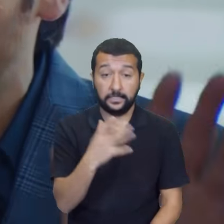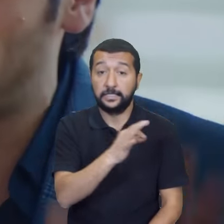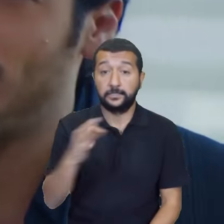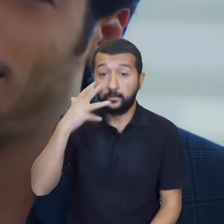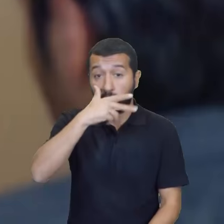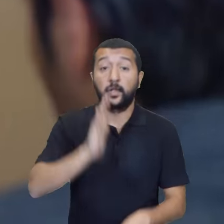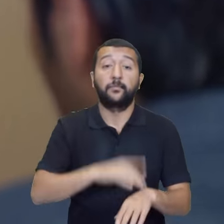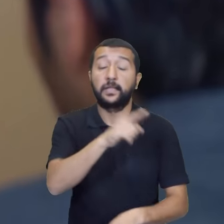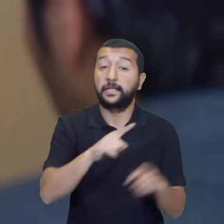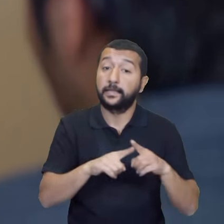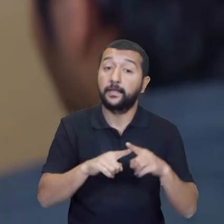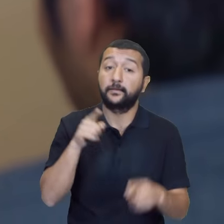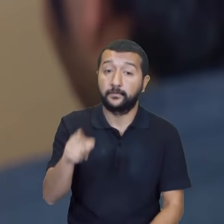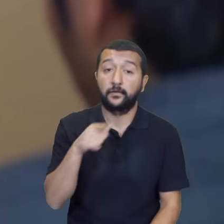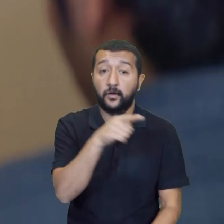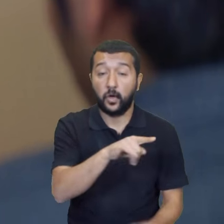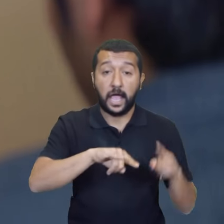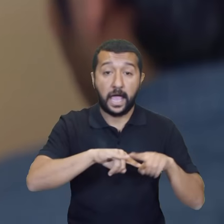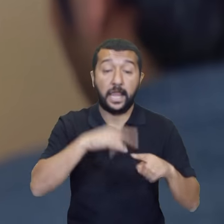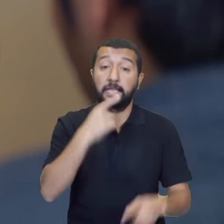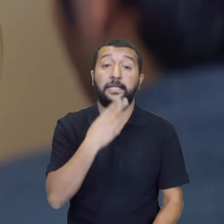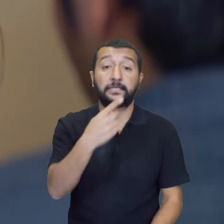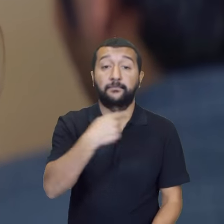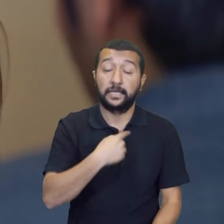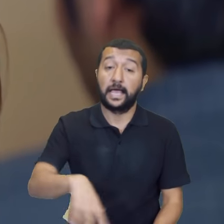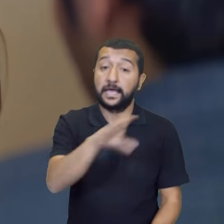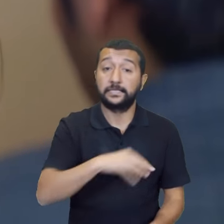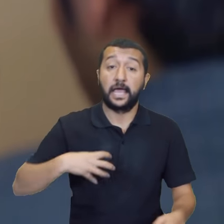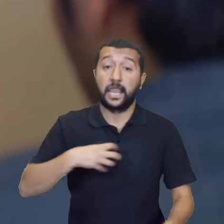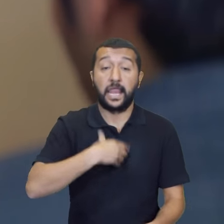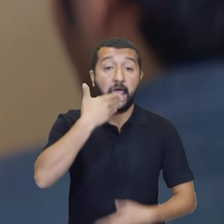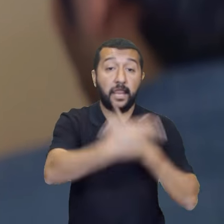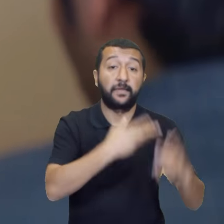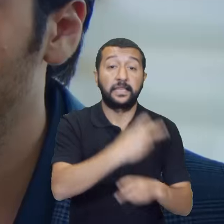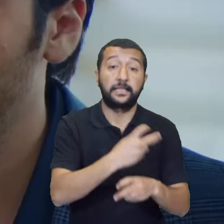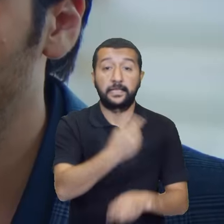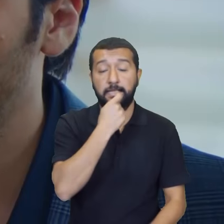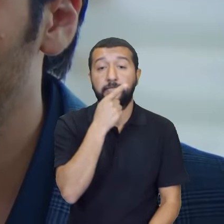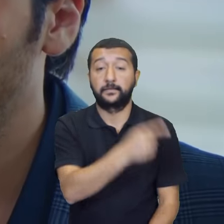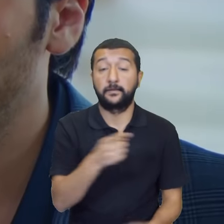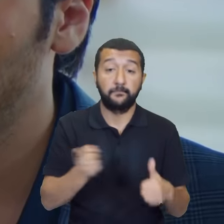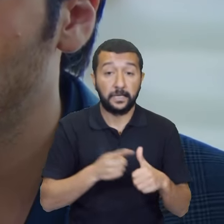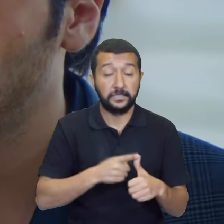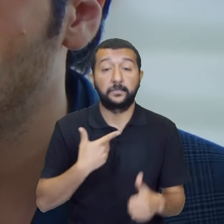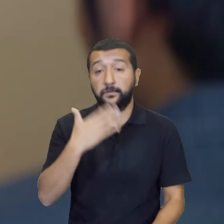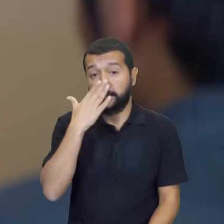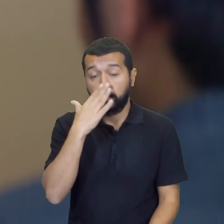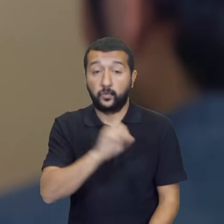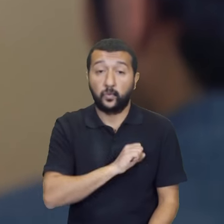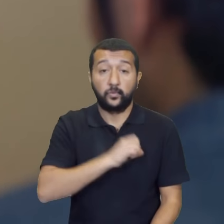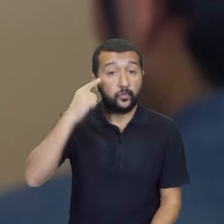Hiç utanmadan. Tarık, o Hale denen kız beni her şeyi annene anlatmakla tehdit etti. Başlarda